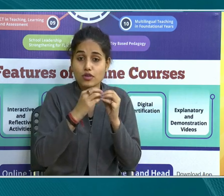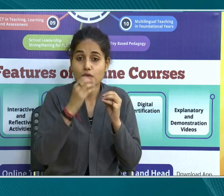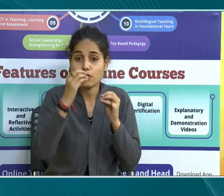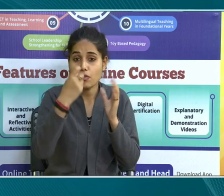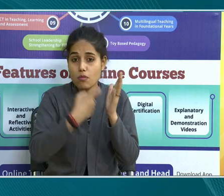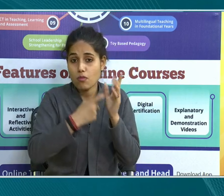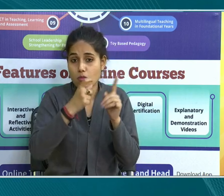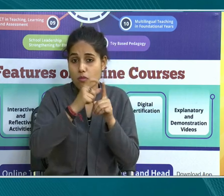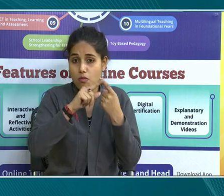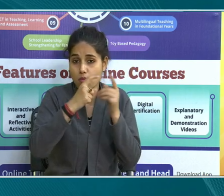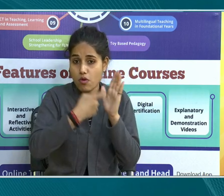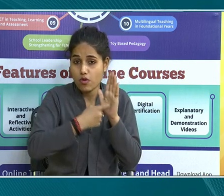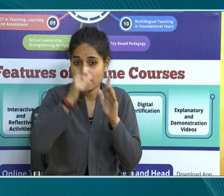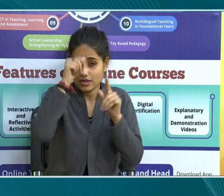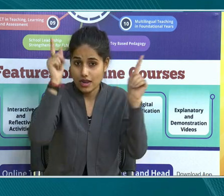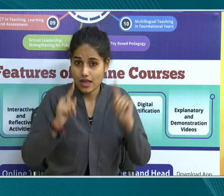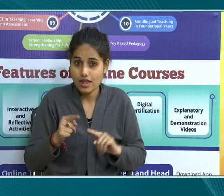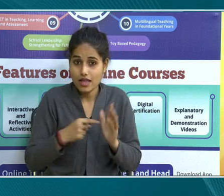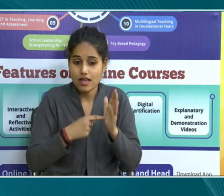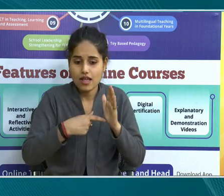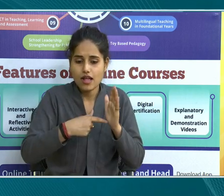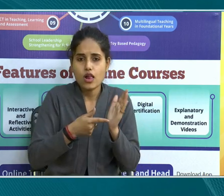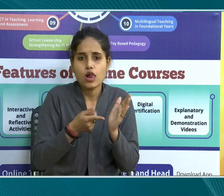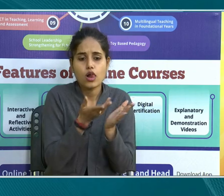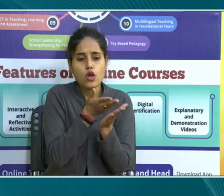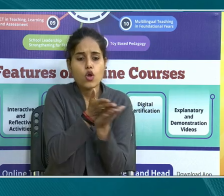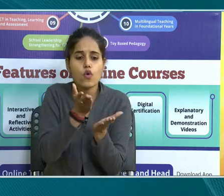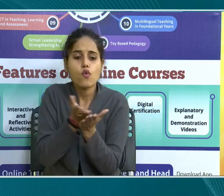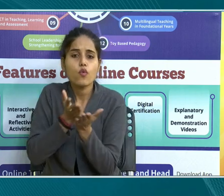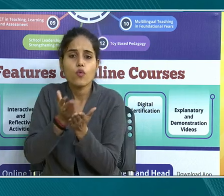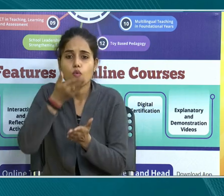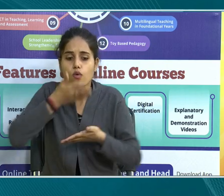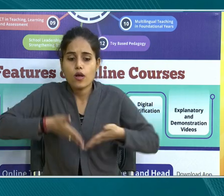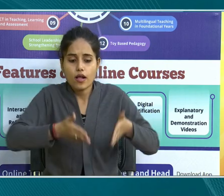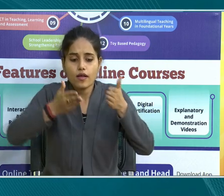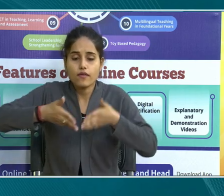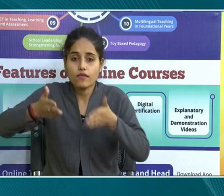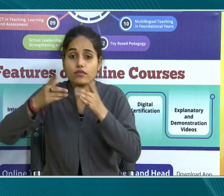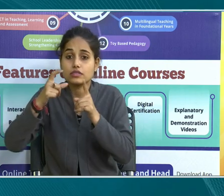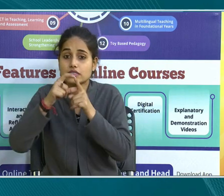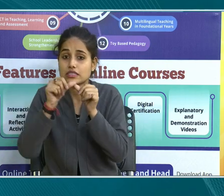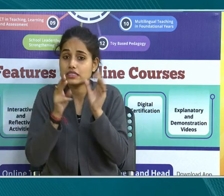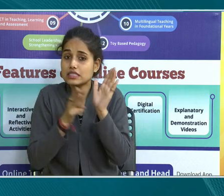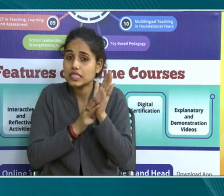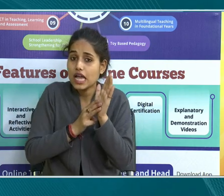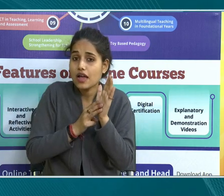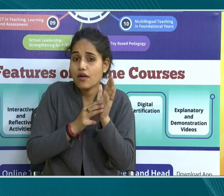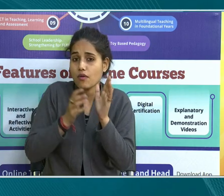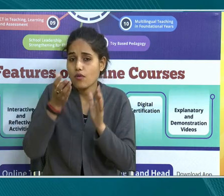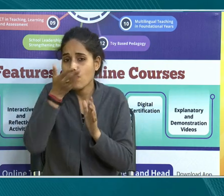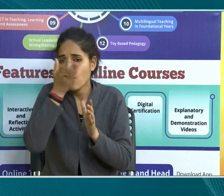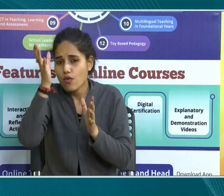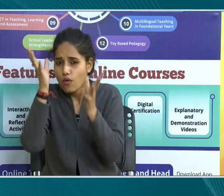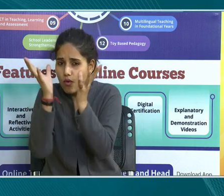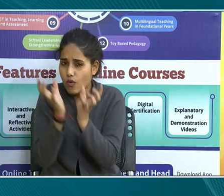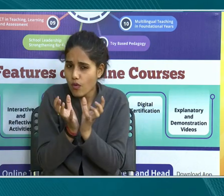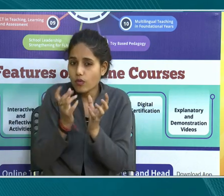है इंडिया का एंड अलग अ मैंने इनमे बना दिया है तो बच्चों को इसको चू कर